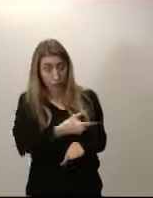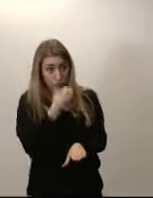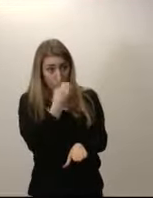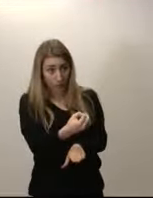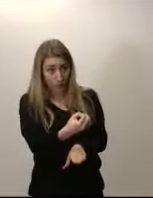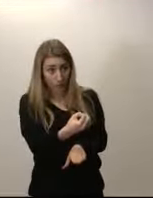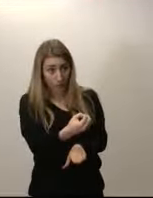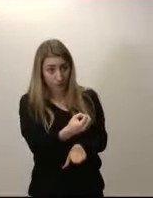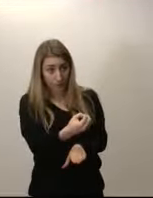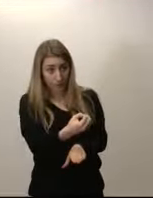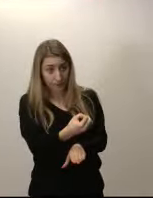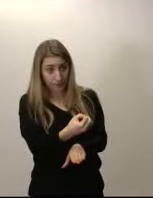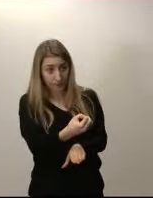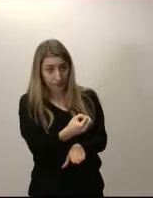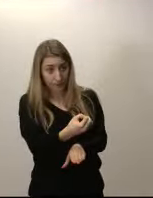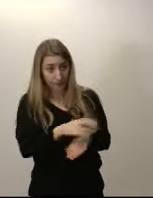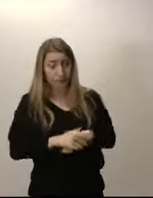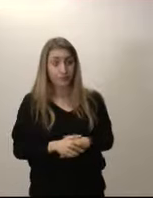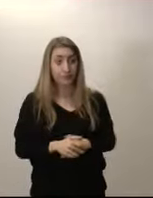et petit or, on a parlé aussi petit or.